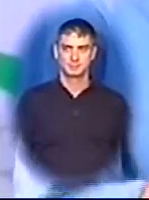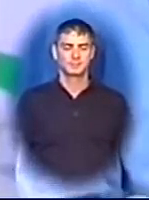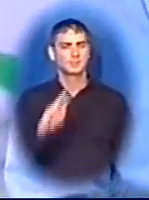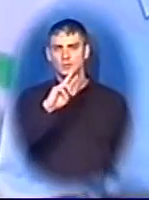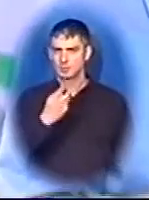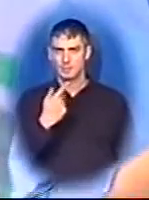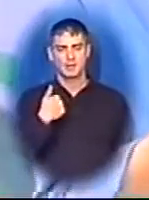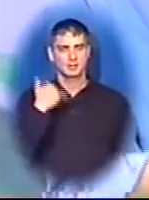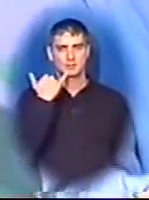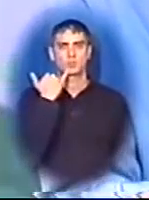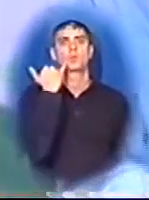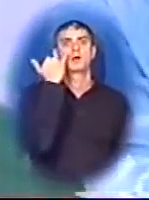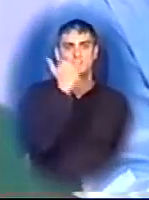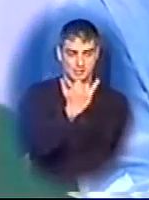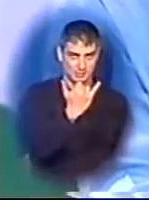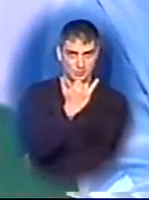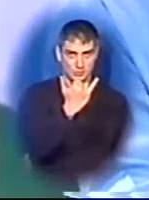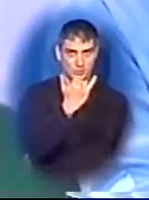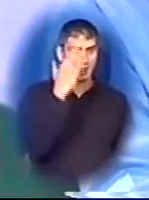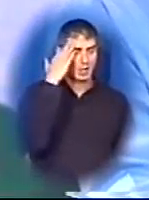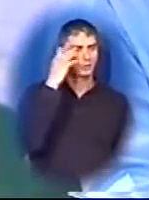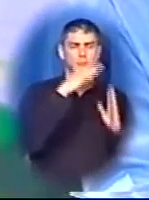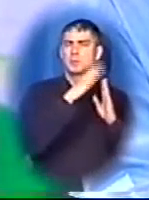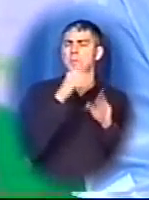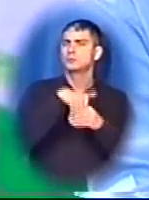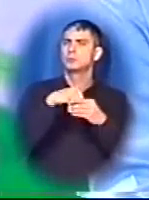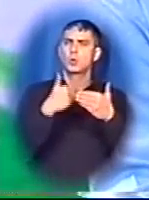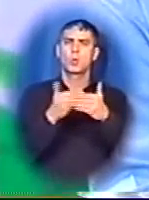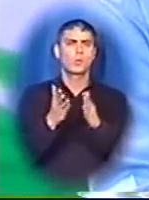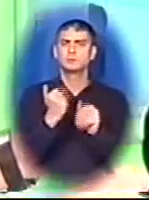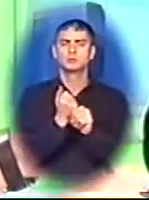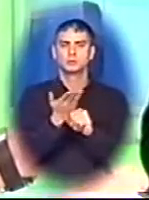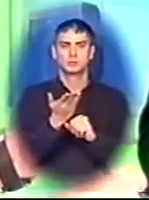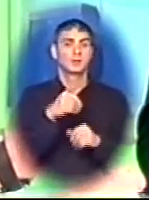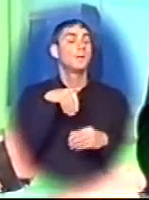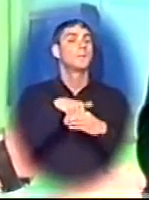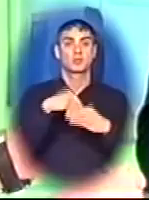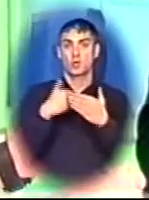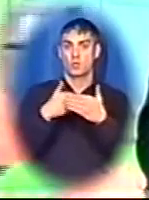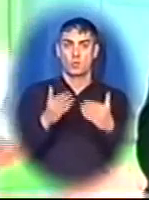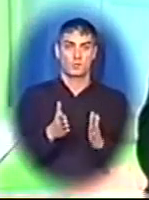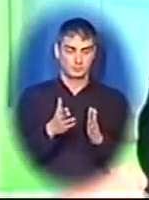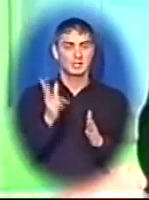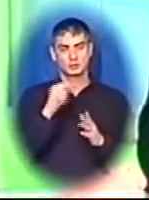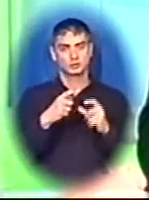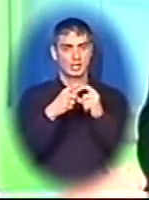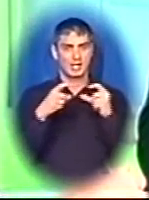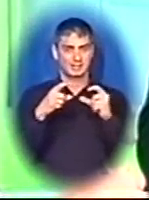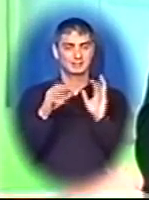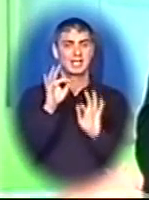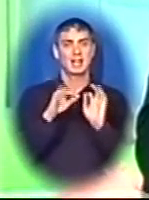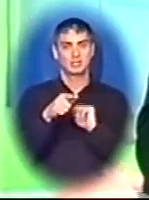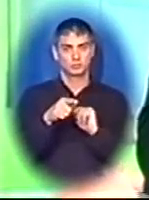פעם, אנחנו חייגנו לראש פינה. מה יש בתוך הקופסה הזאת שעושה את זה? בתוך הקופסה הזאת יש כרטיס